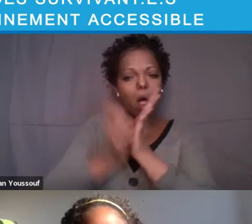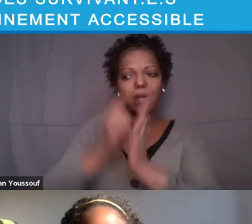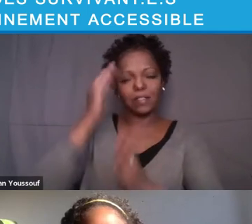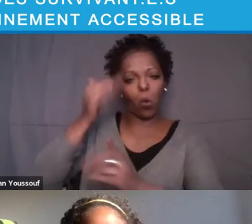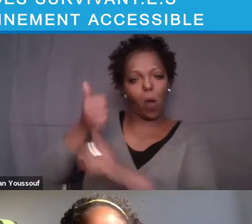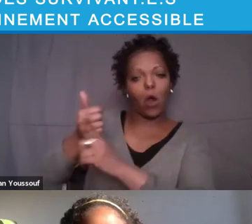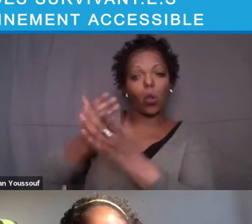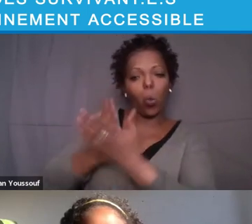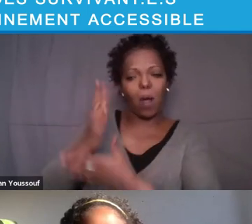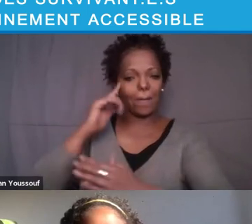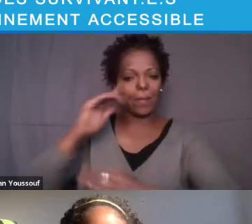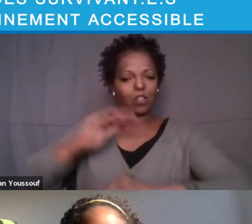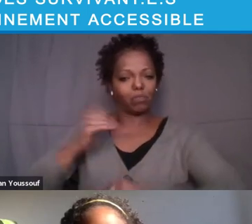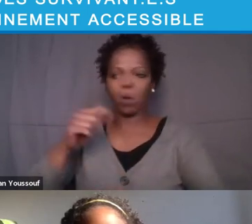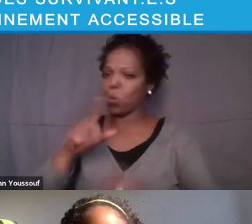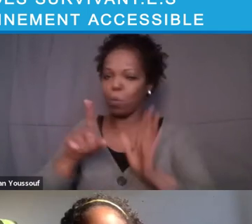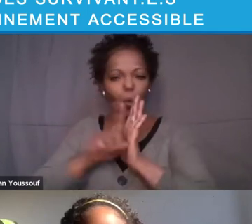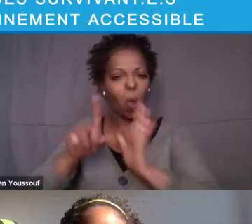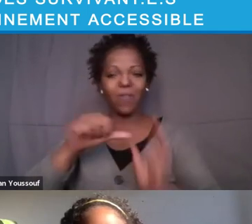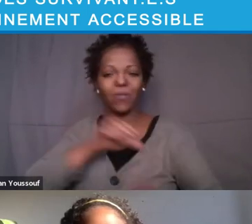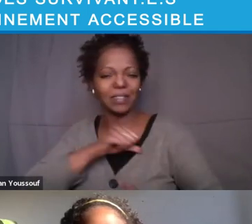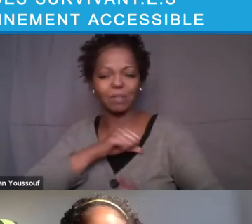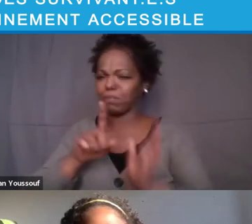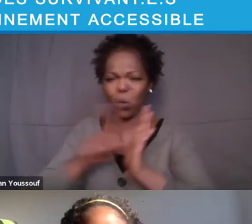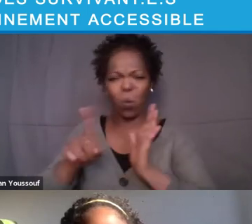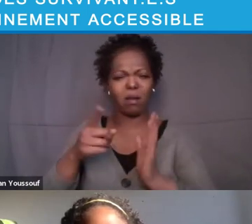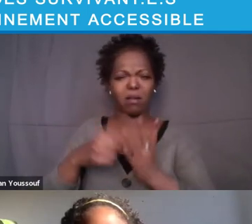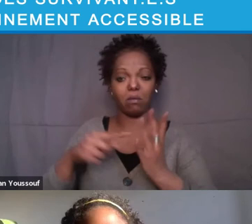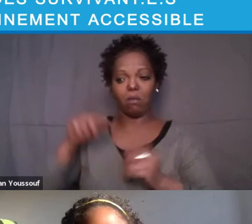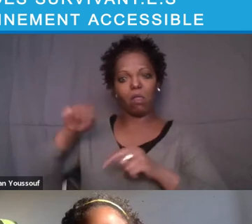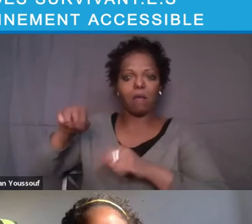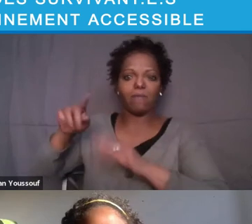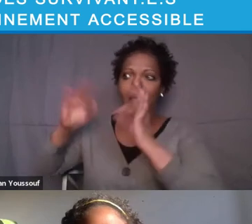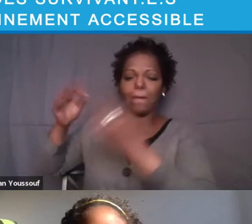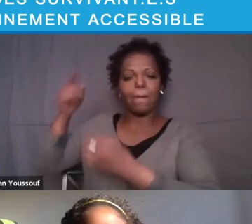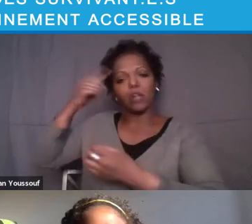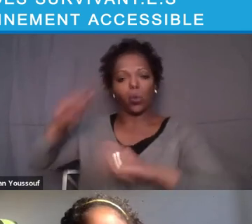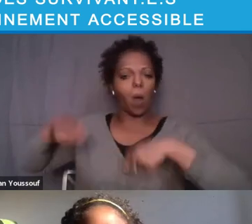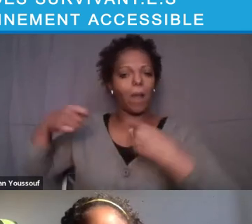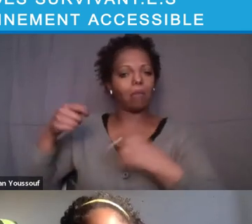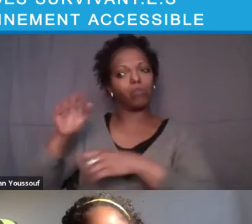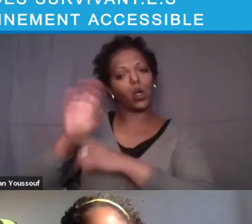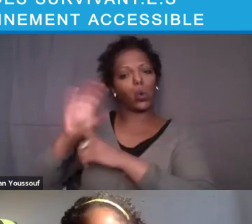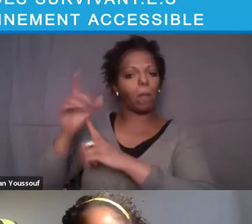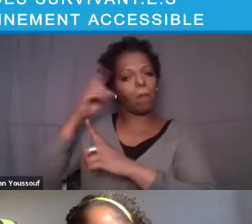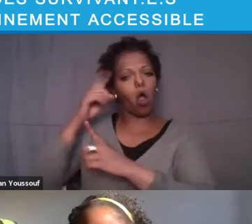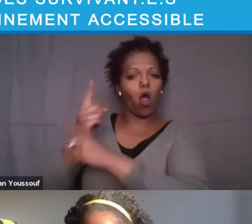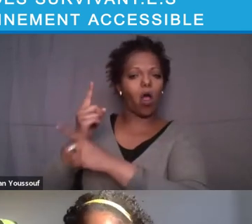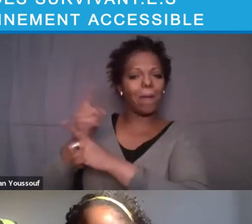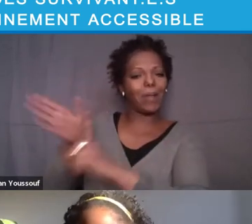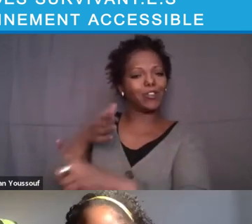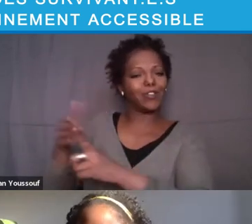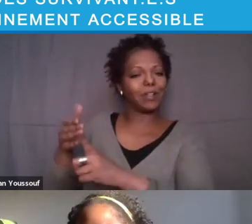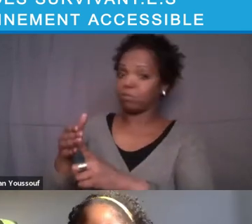ne maîtrisent pas la langue des signes. Donc, ils ne peuvent pas enseigner à leurs enfants différentes choses de ce qui est bien, de ce qui n'est pas